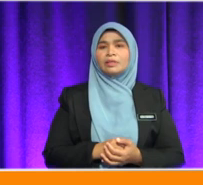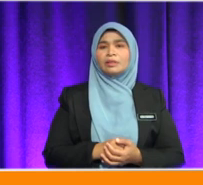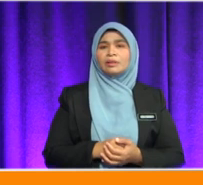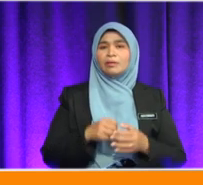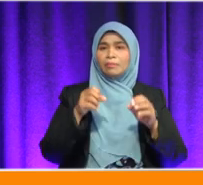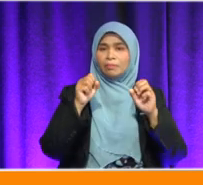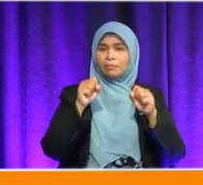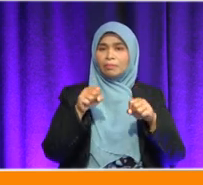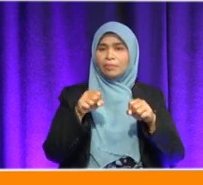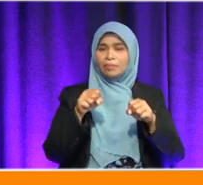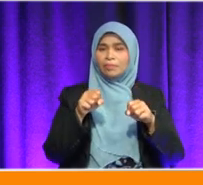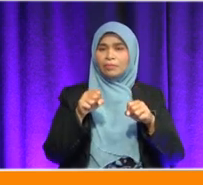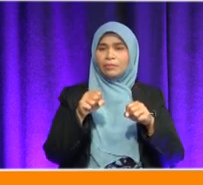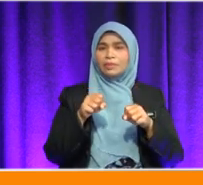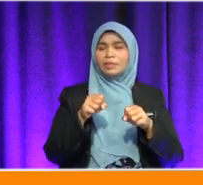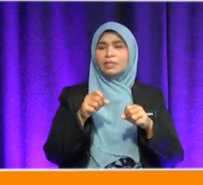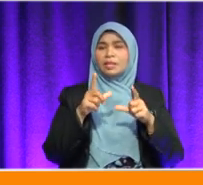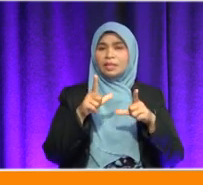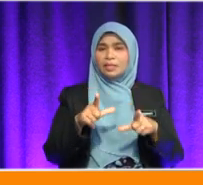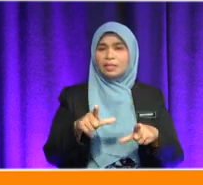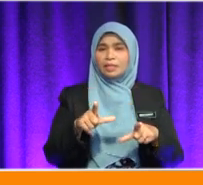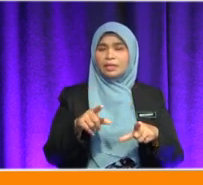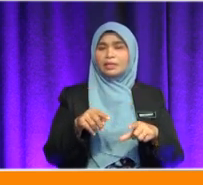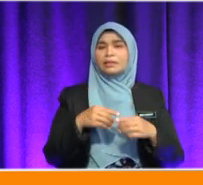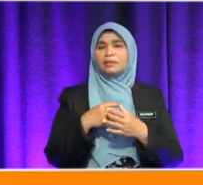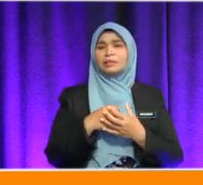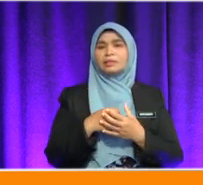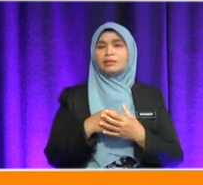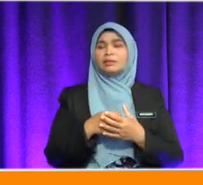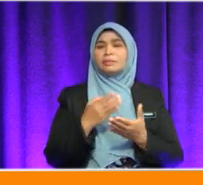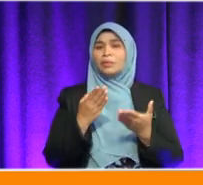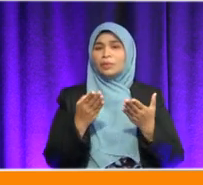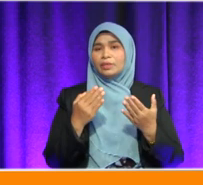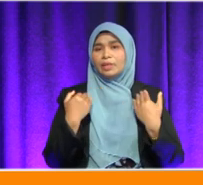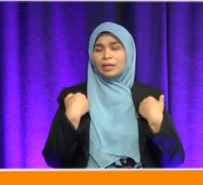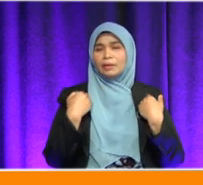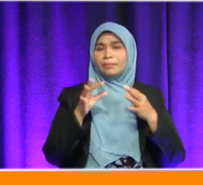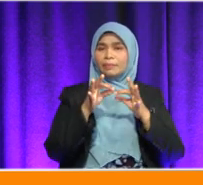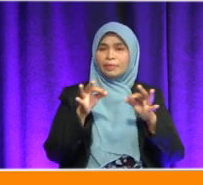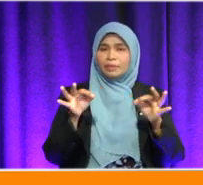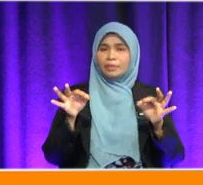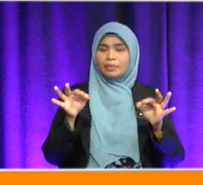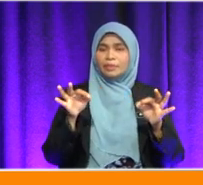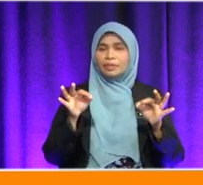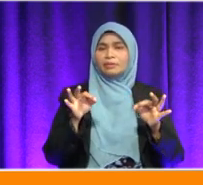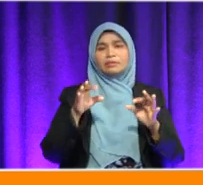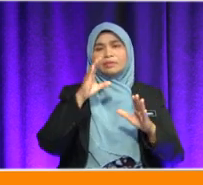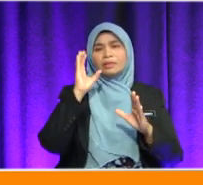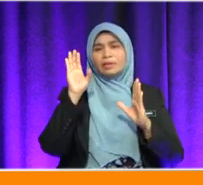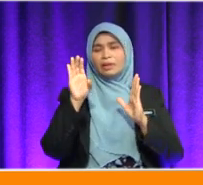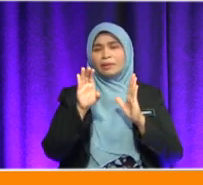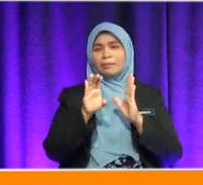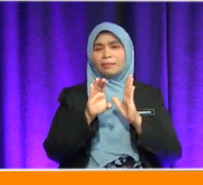boleh dia boleh Letakkan di sini sama ada dalam statement statement ataupun gambar ataupun